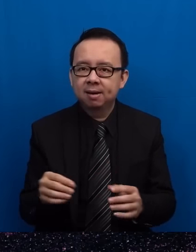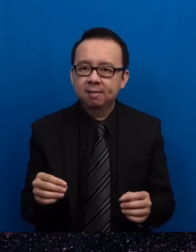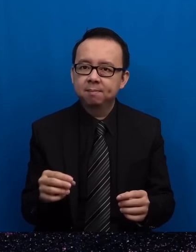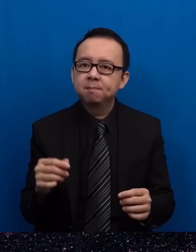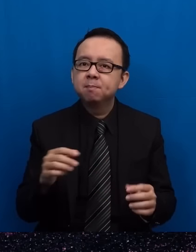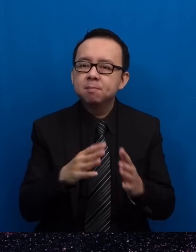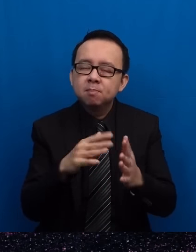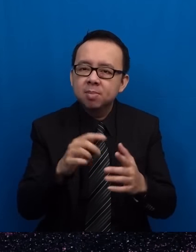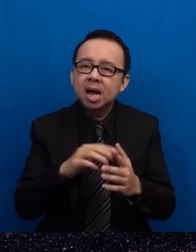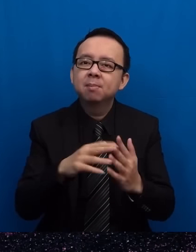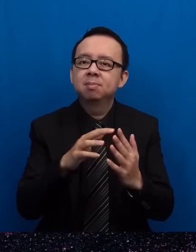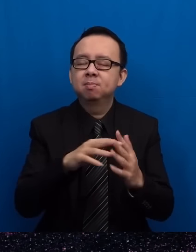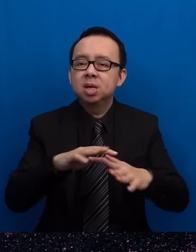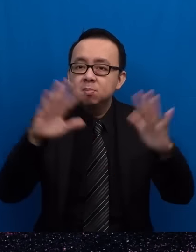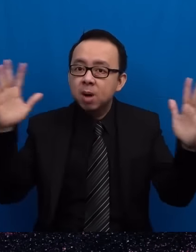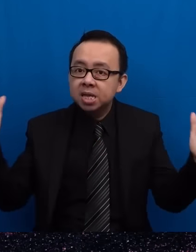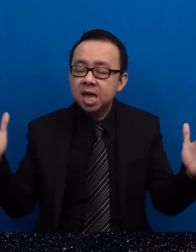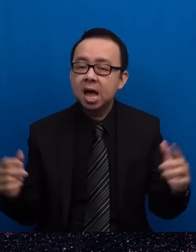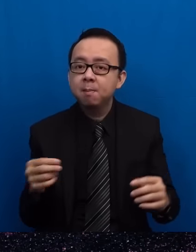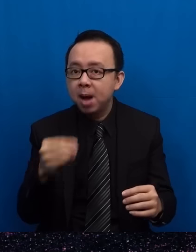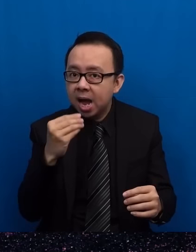makanan siang si bocah.